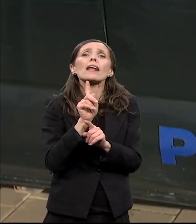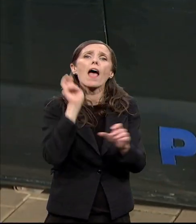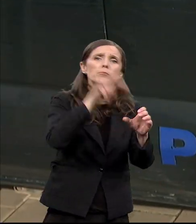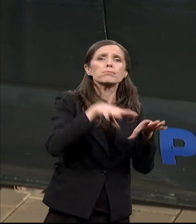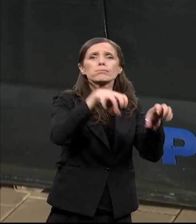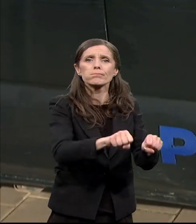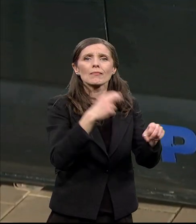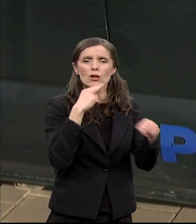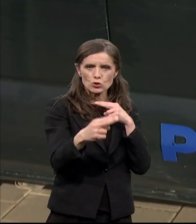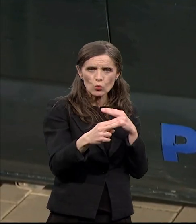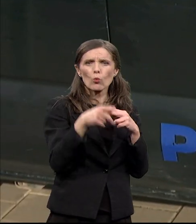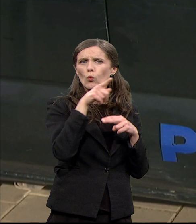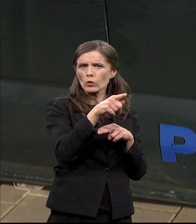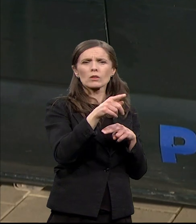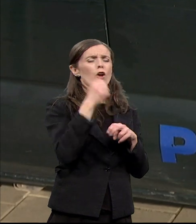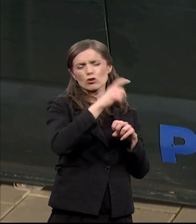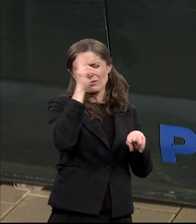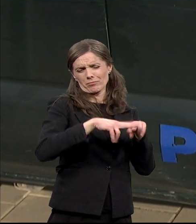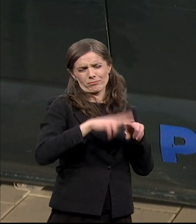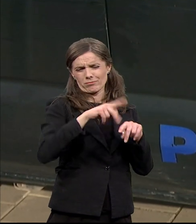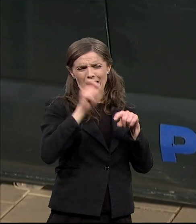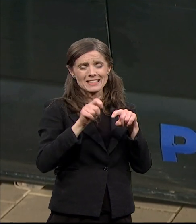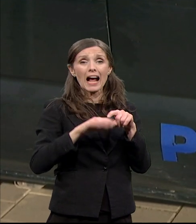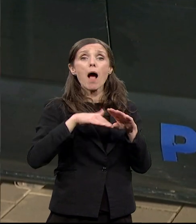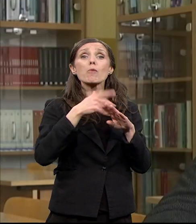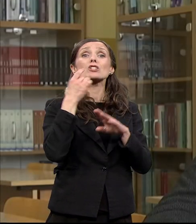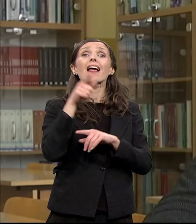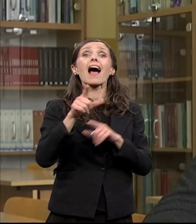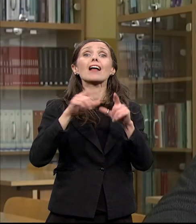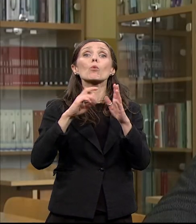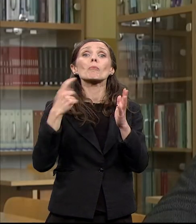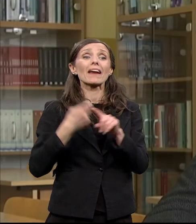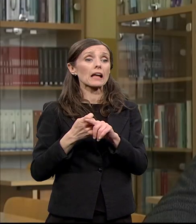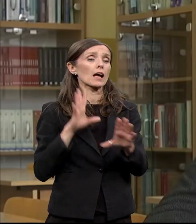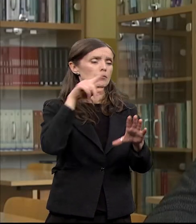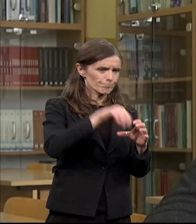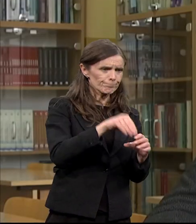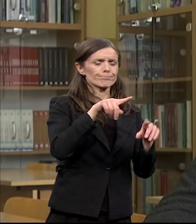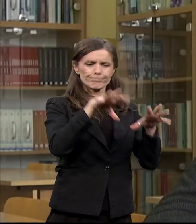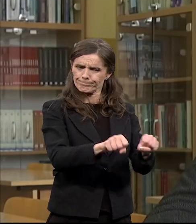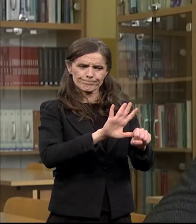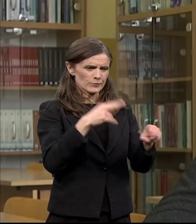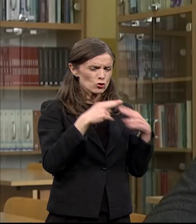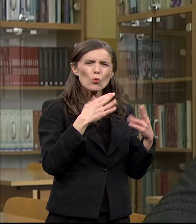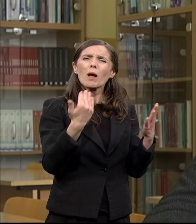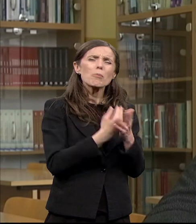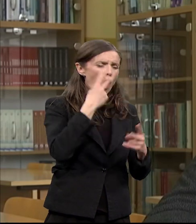jednoga, su kasnije, kada je uspostavljen taj pravosudni sistem UNMIK-a, stavljeni ad acta, odnosno svi